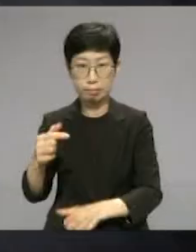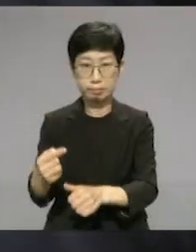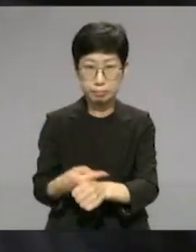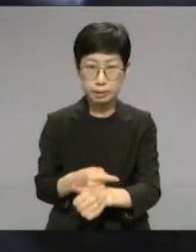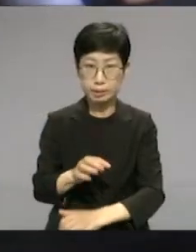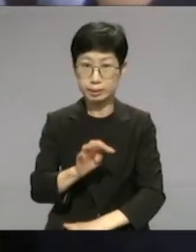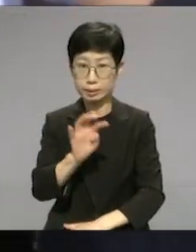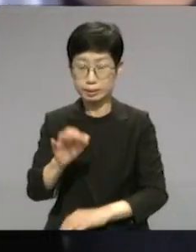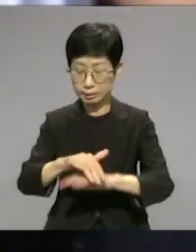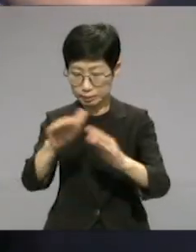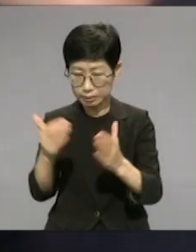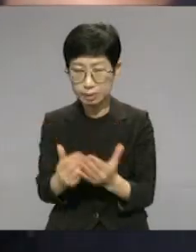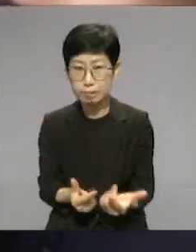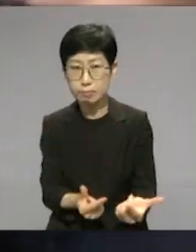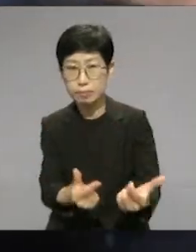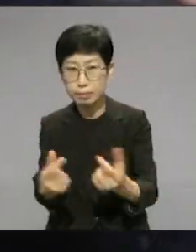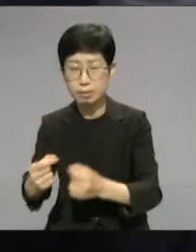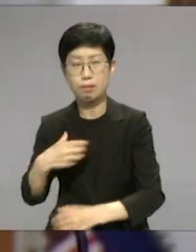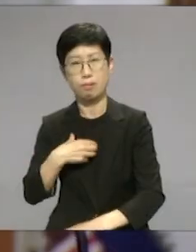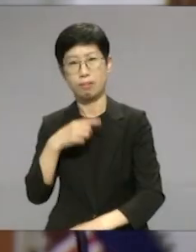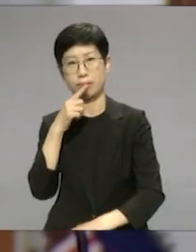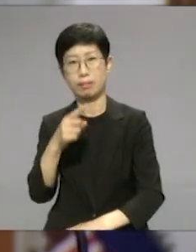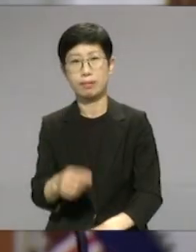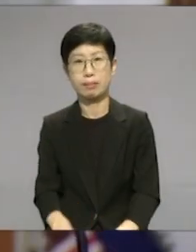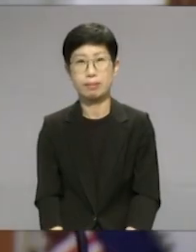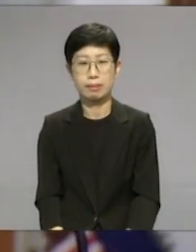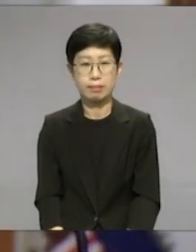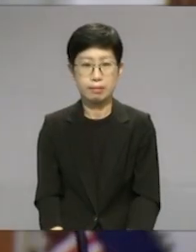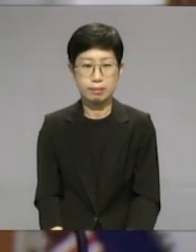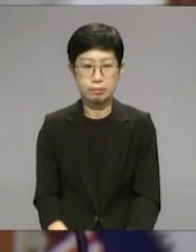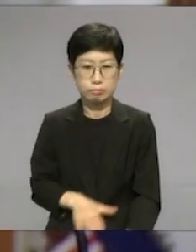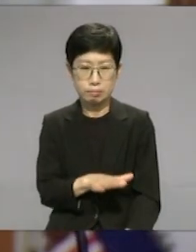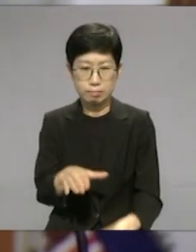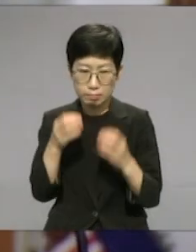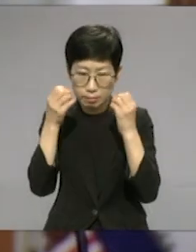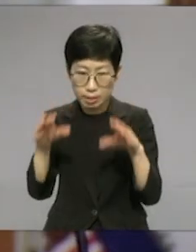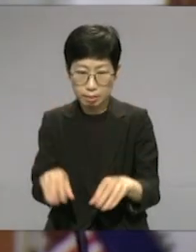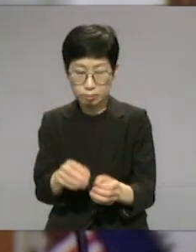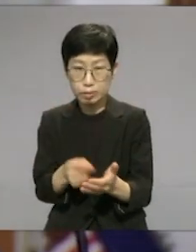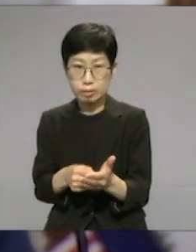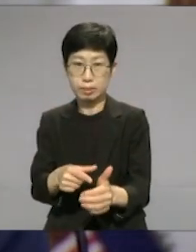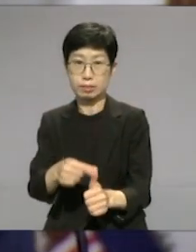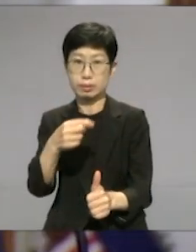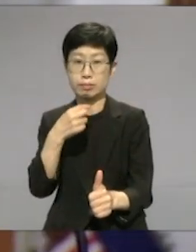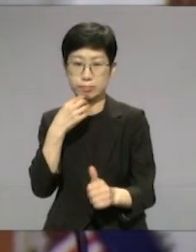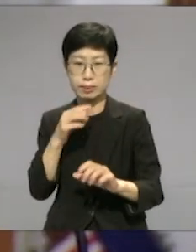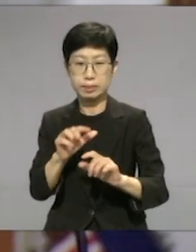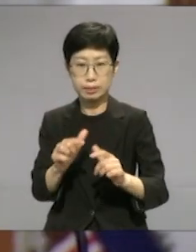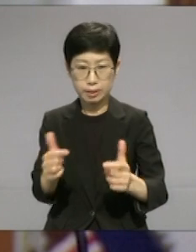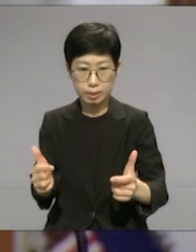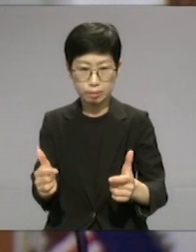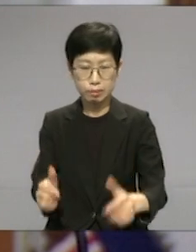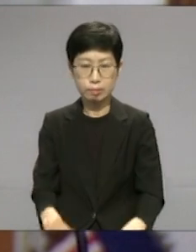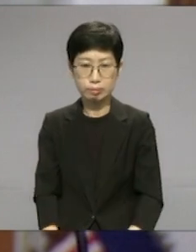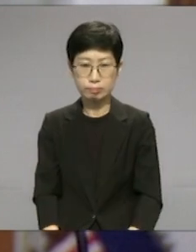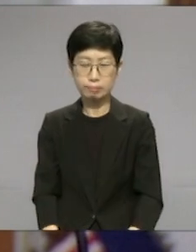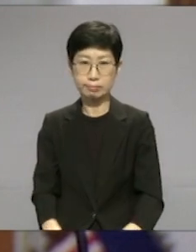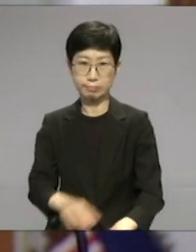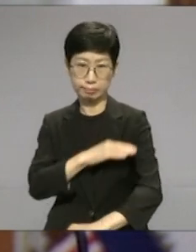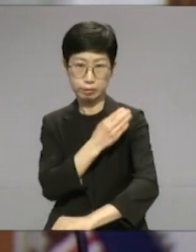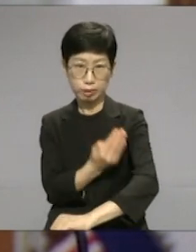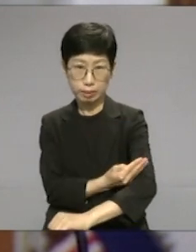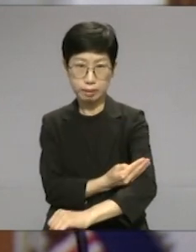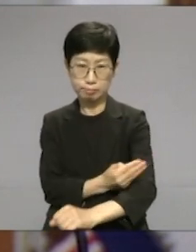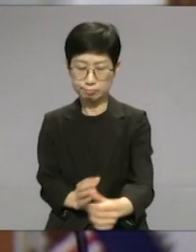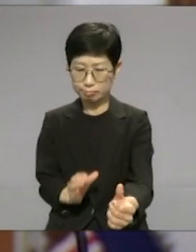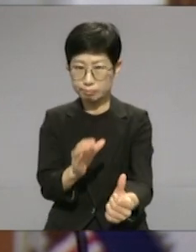우려의 눈길을 보내고 있습니다. We are eagerly waiting and look forward to the selection of not just a new prime minister,